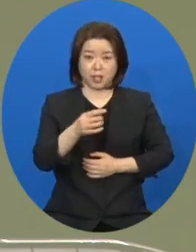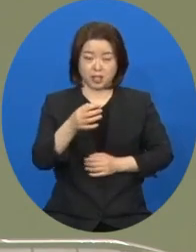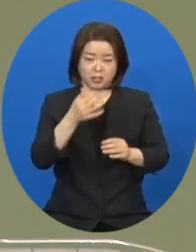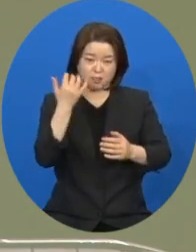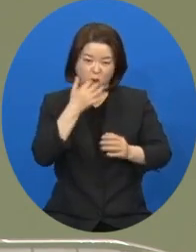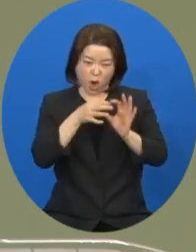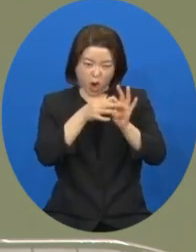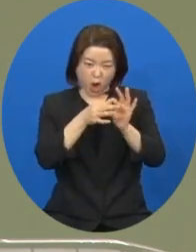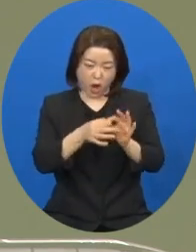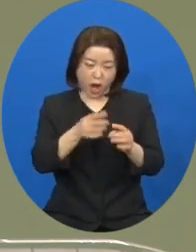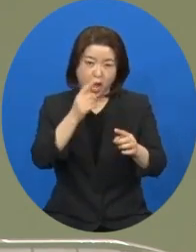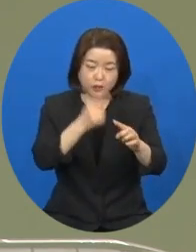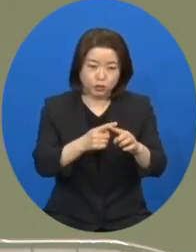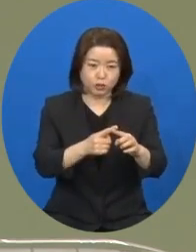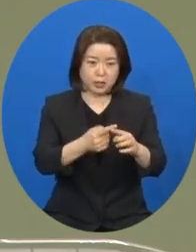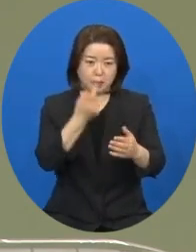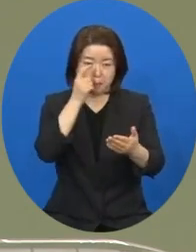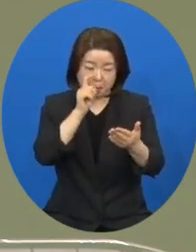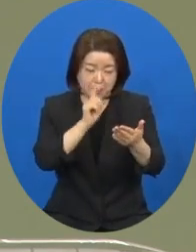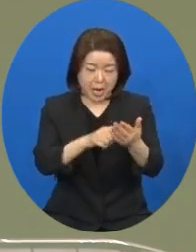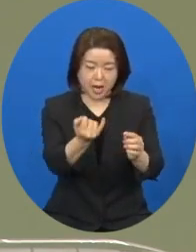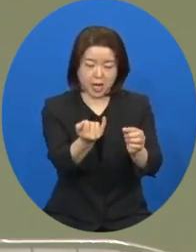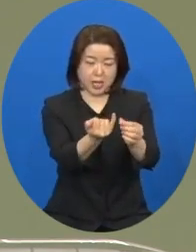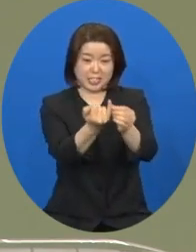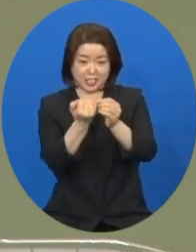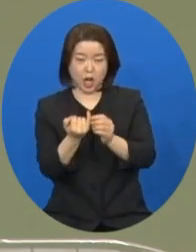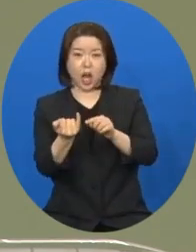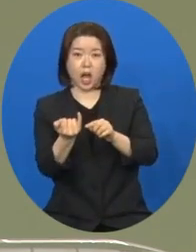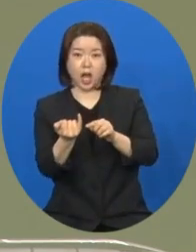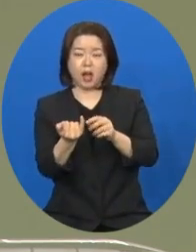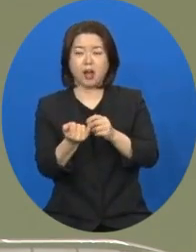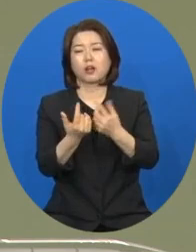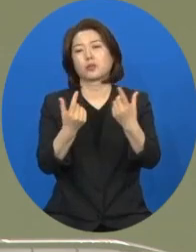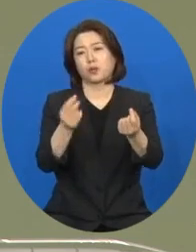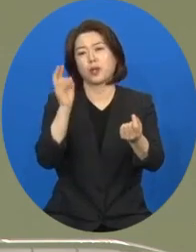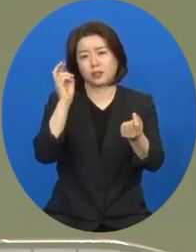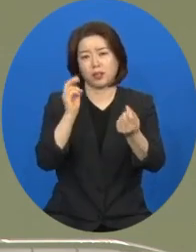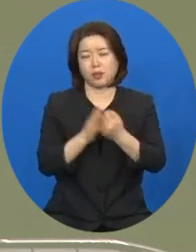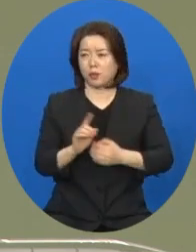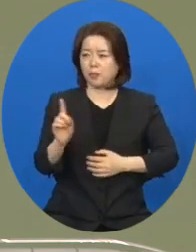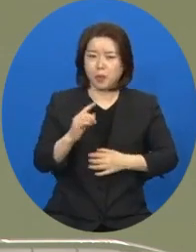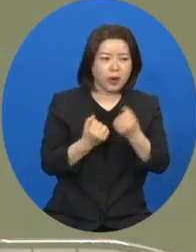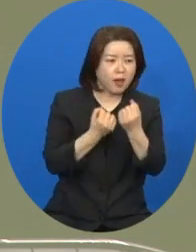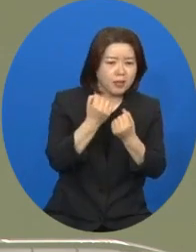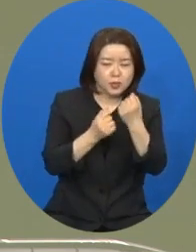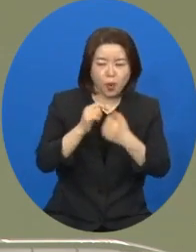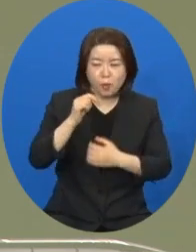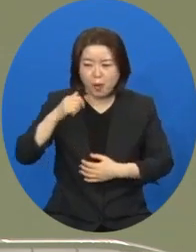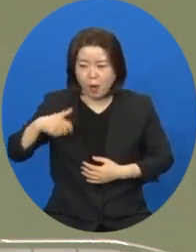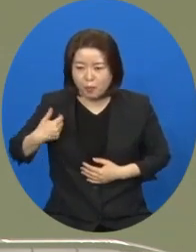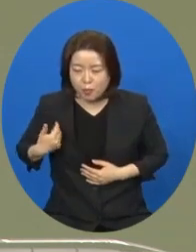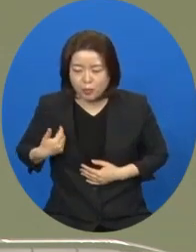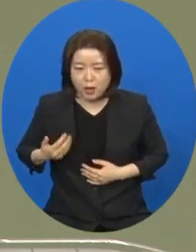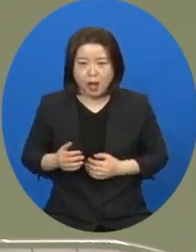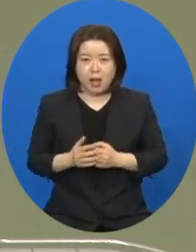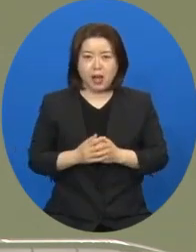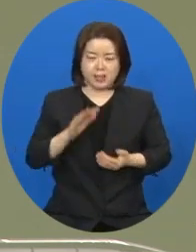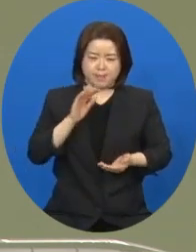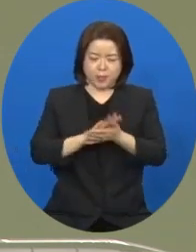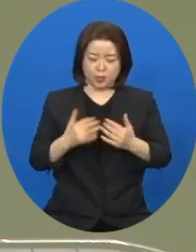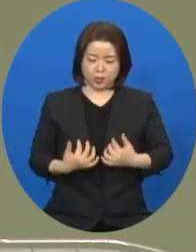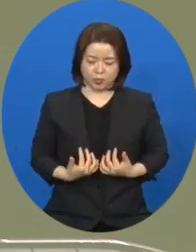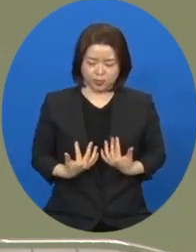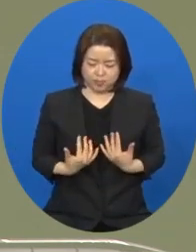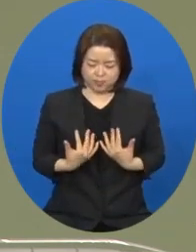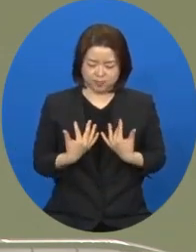현장에 붙잡힌 여인도 똑같은 심정이었을 거예요. 뭐라고 설명할 수 없는 속에서부터 뜨거운 것이 확 일어났을